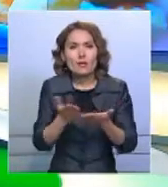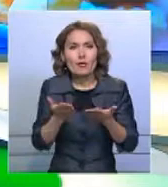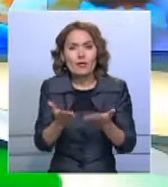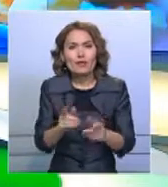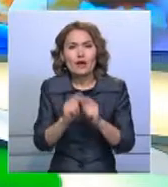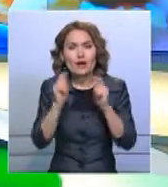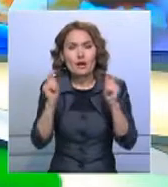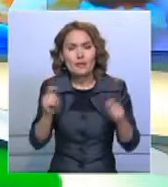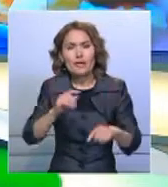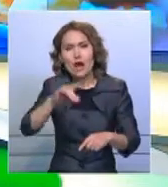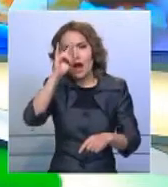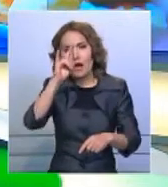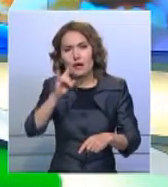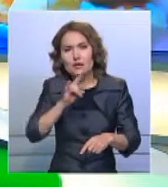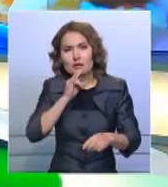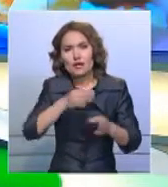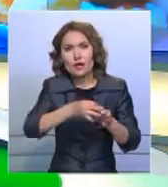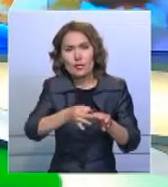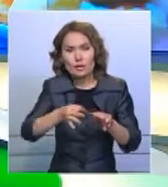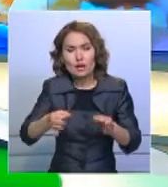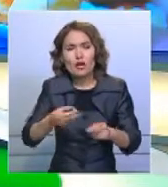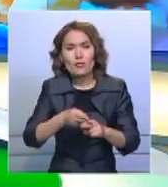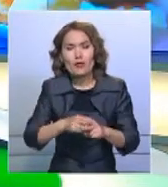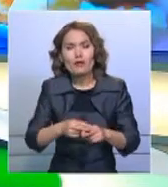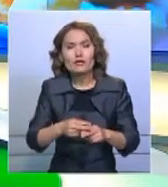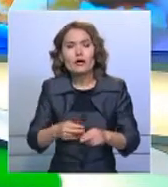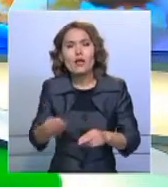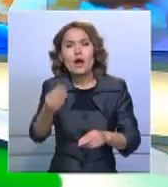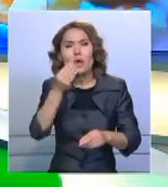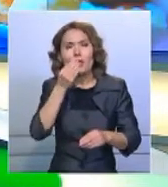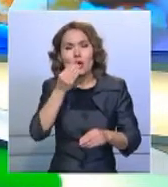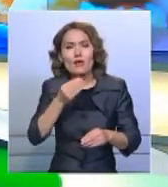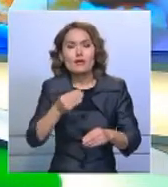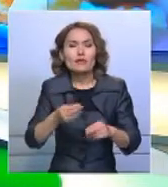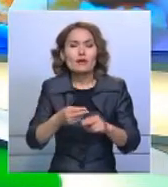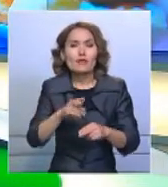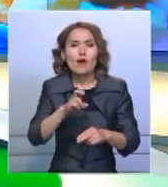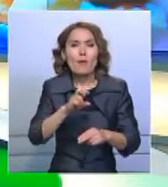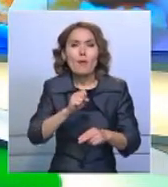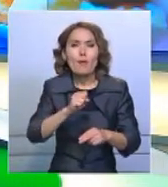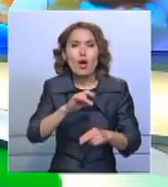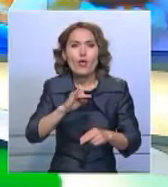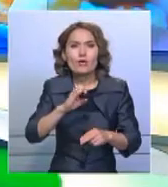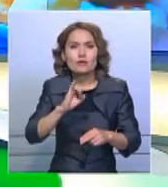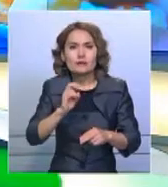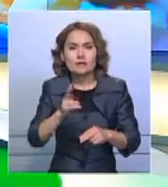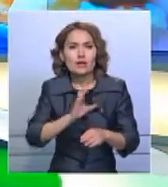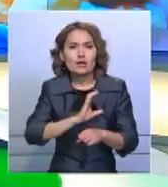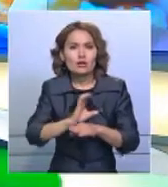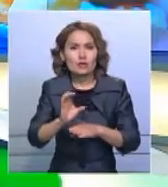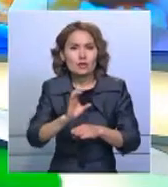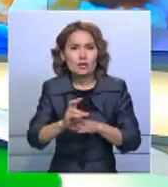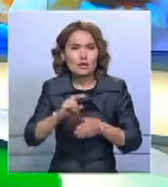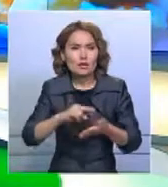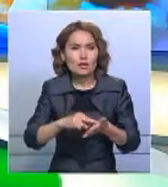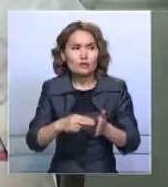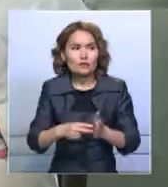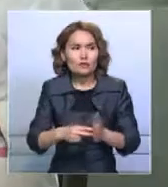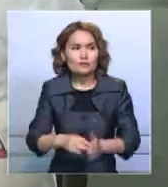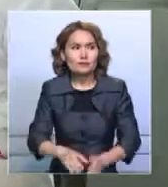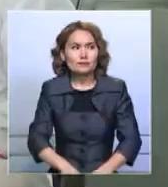Алдағы уақытта еліміздің өзге қалаларына өнім жөнелтетін ойы бар. Тіпті экспортқа шығаруды да жоспарлап отыр.